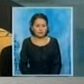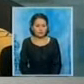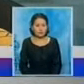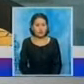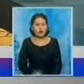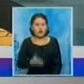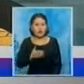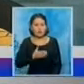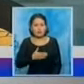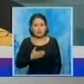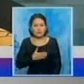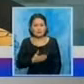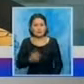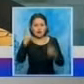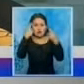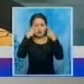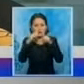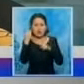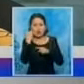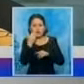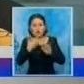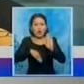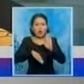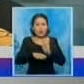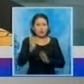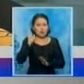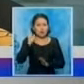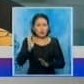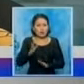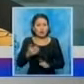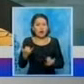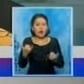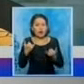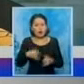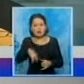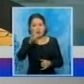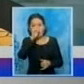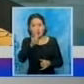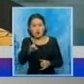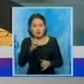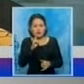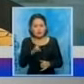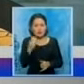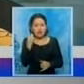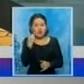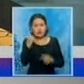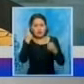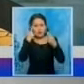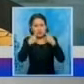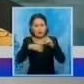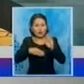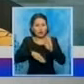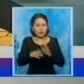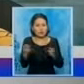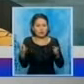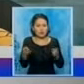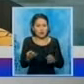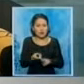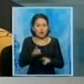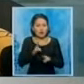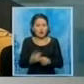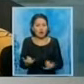Біздер бұл шараның жайғана көрме ретінде өтіп, іс аяқталғасын жұрттың жан жаққа тарап кетуін қаламаймыз. Қазір дәл осы